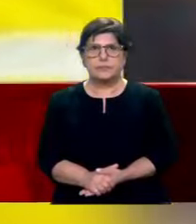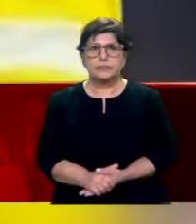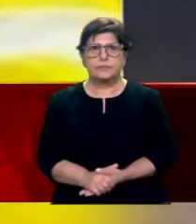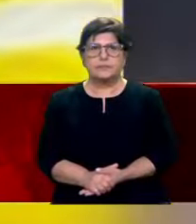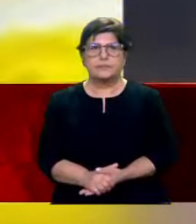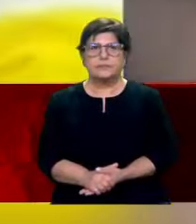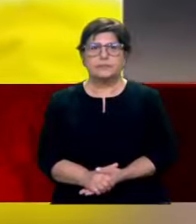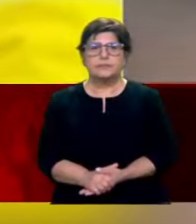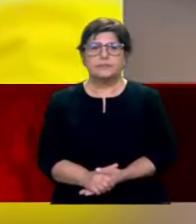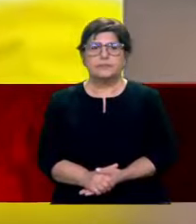karşılaması arkadaşlar